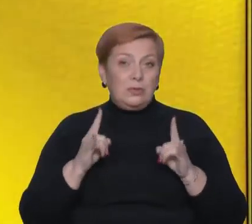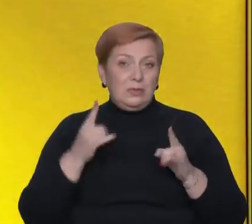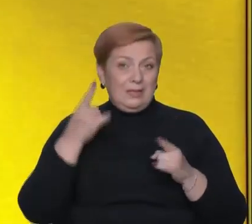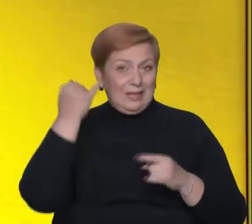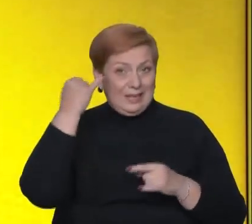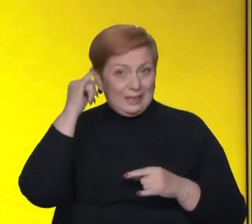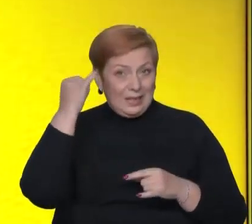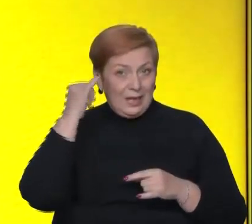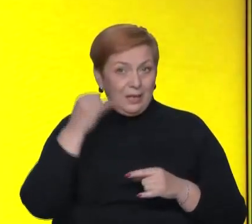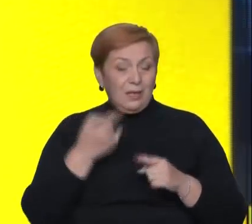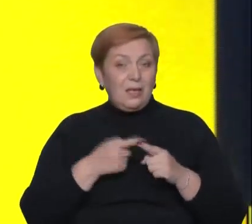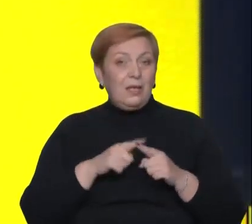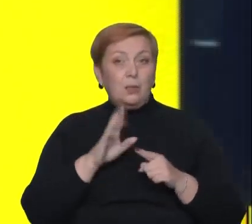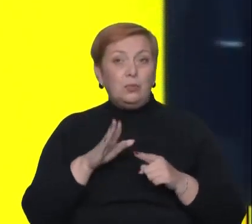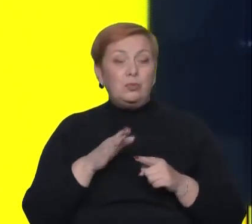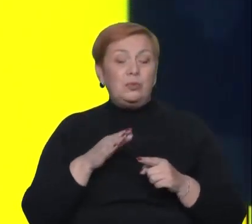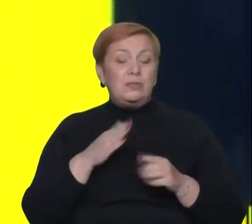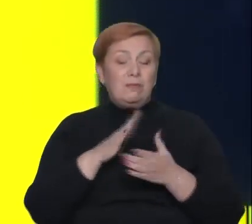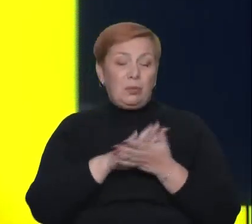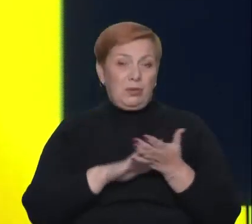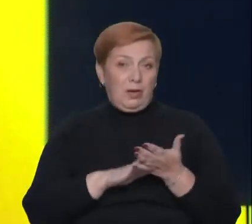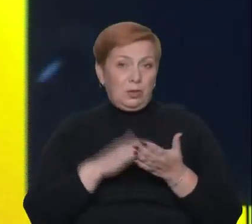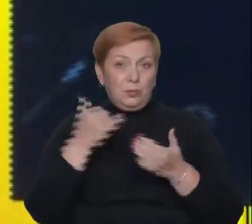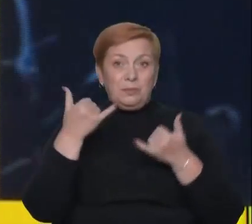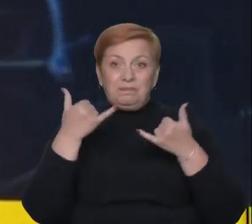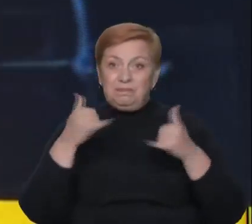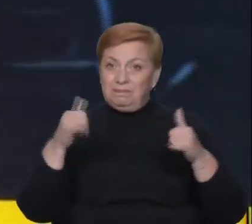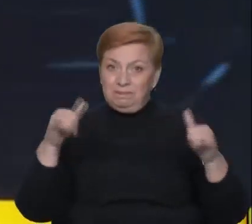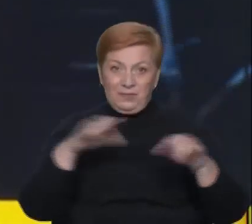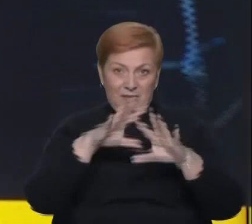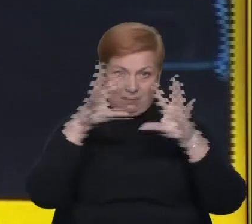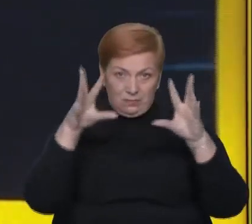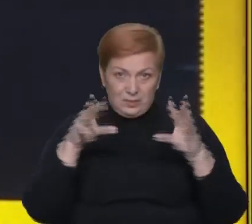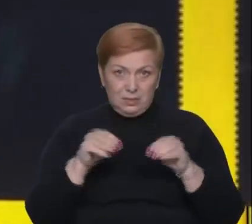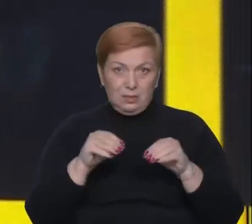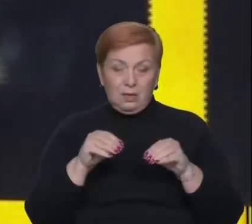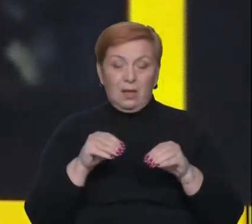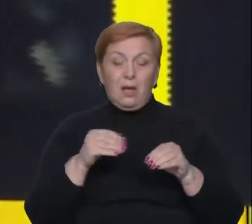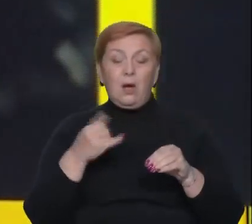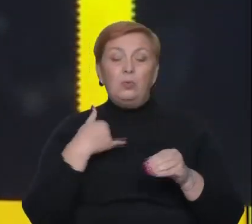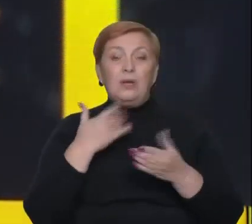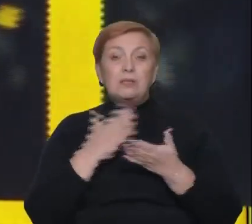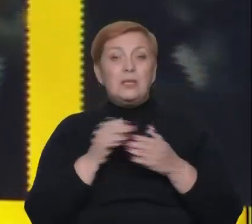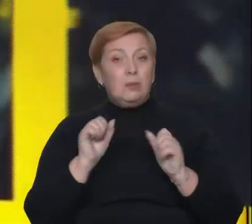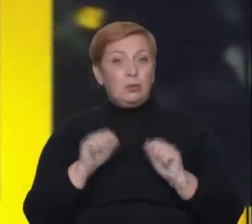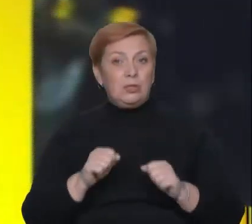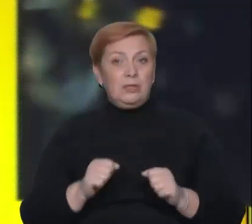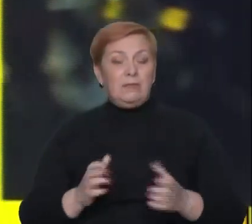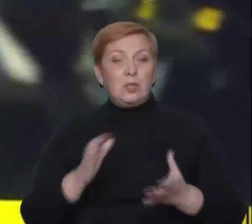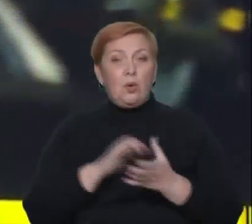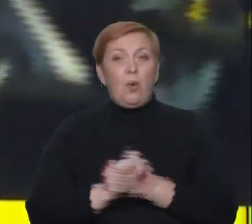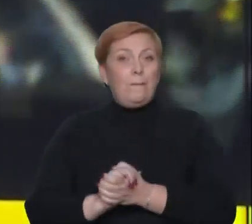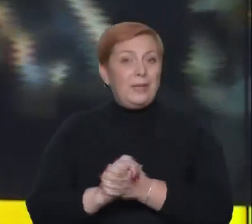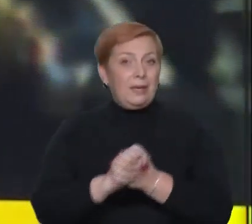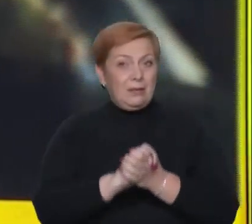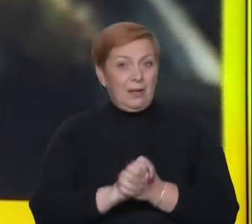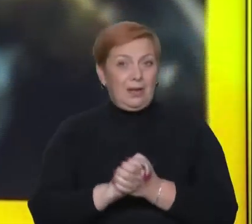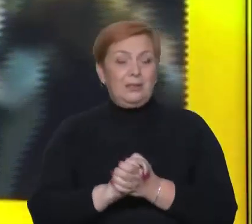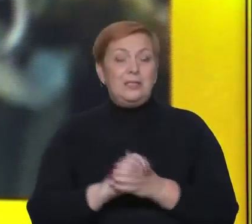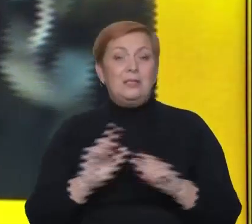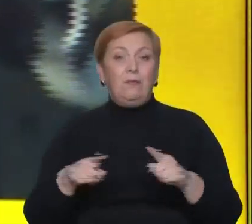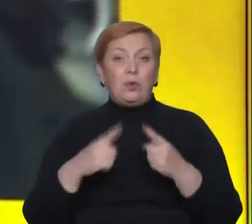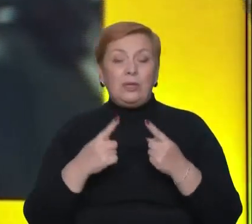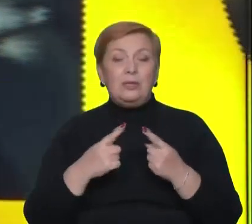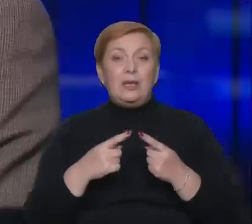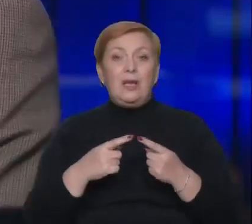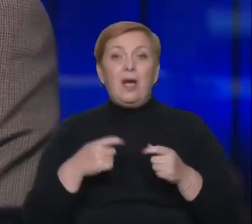всіх. І насправді, про що я постійно кажу, що у нас є зараз можливість об'єднатися українським всім виробникам і створити продукт, який ми в подальшому